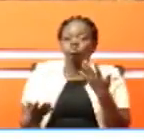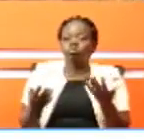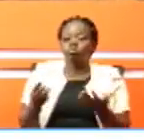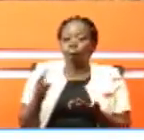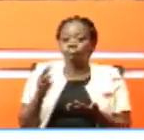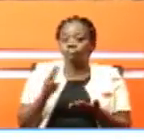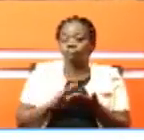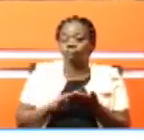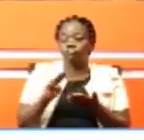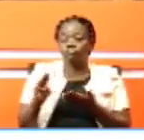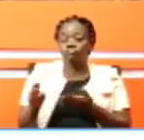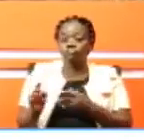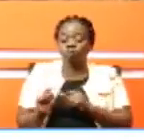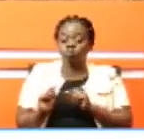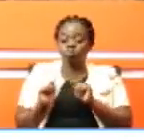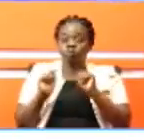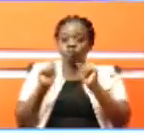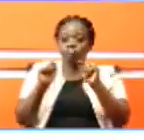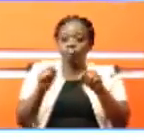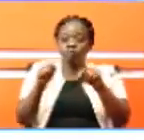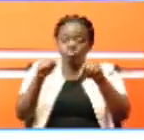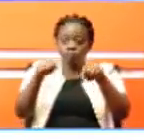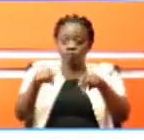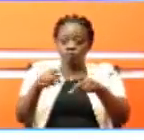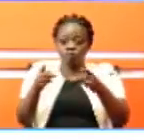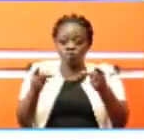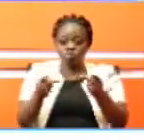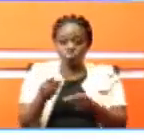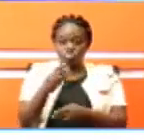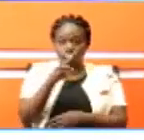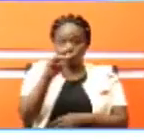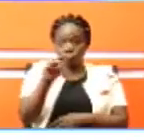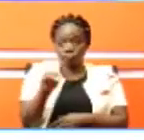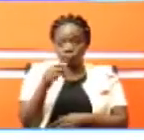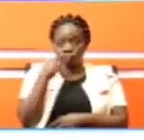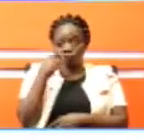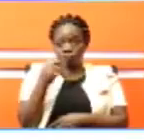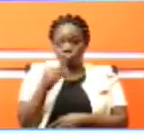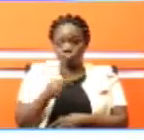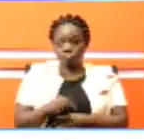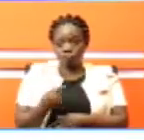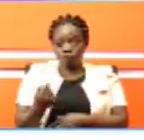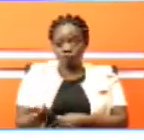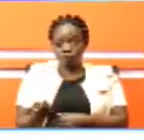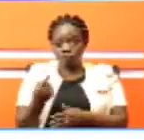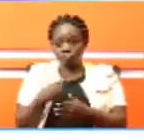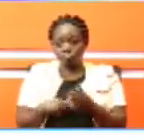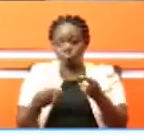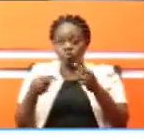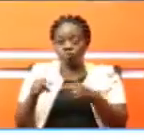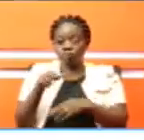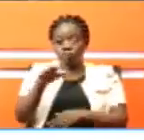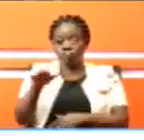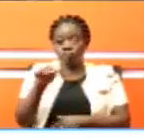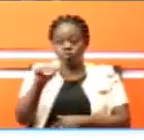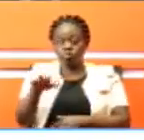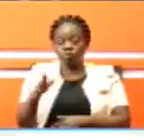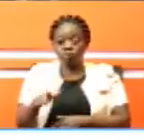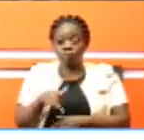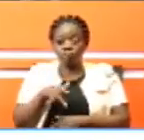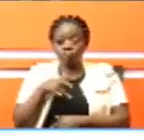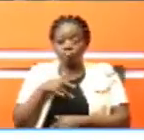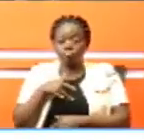byakoze eki byatulumbye mu Masanafu. Ye ssente w'omuluka kya SBS ansategeeza bw'ati ku bibadde mu kitundu kye. Tulina abeero